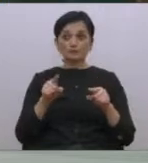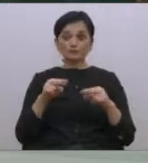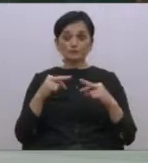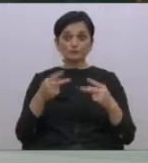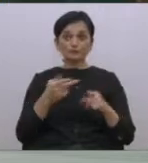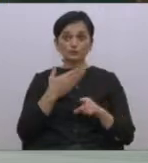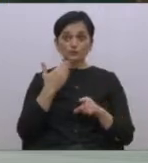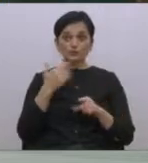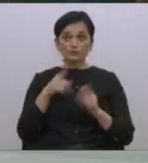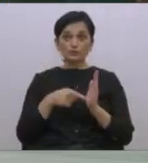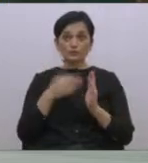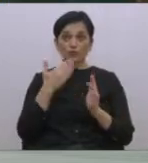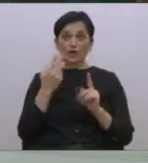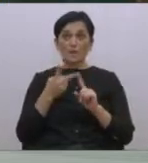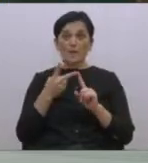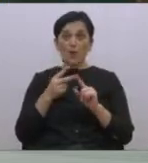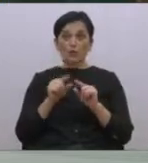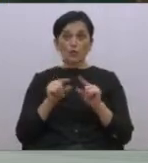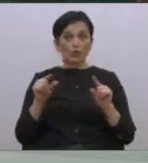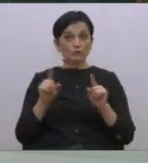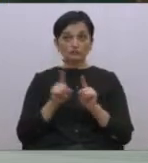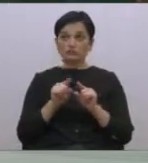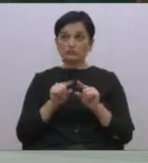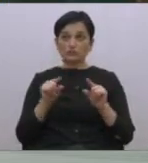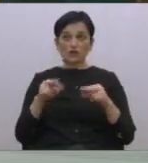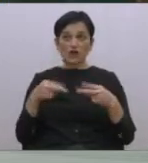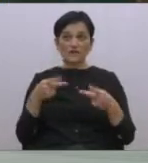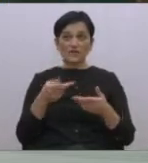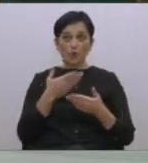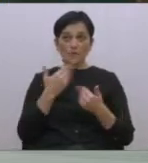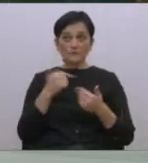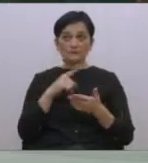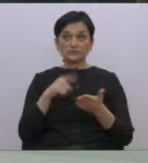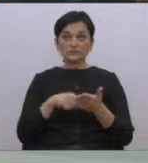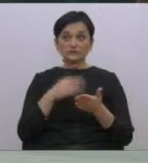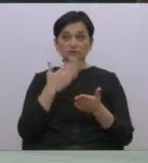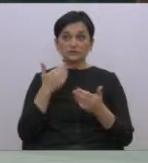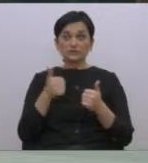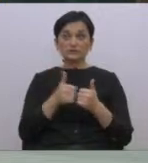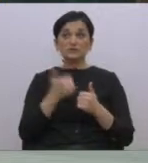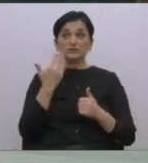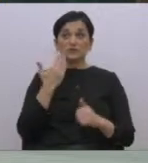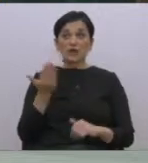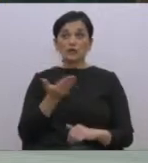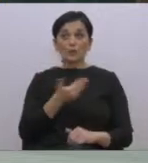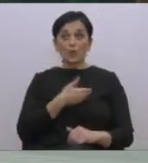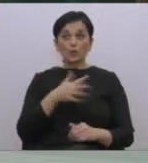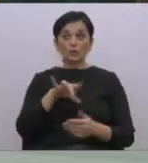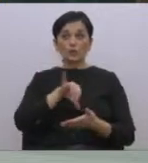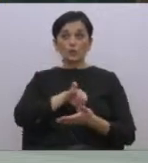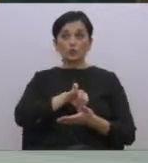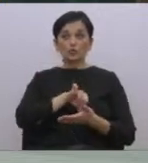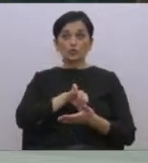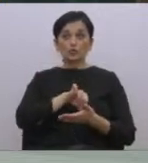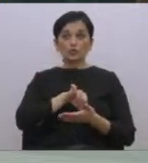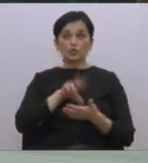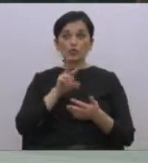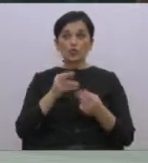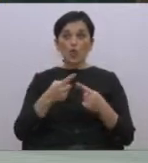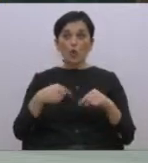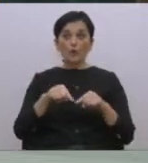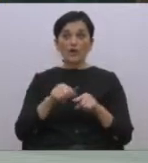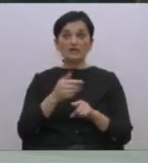tsuleba. Aris kitkhebi meore mukhli. Arts meore mukhli ar gankhortsebula. Ichebi aris tsanaoxsenlos arsurs gamusva